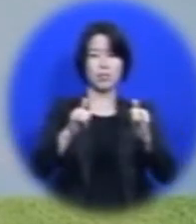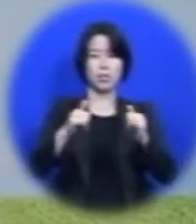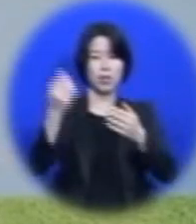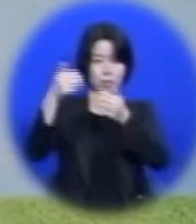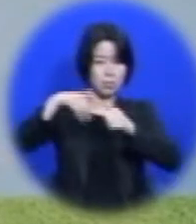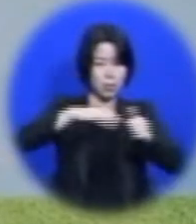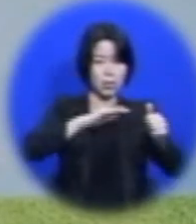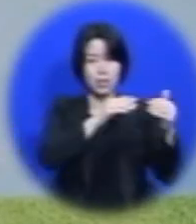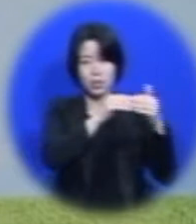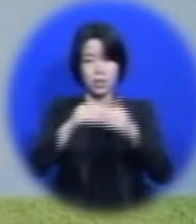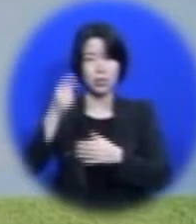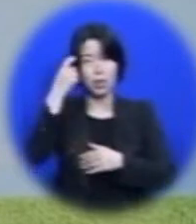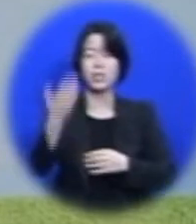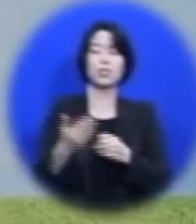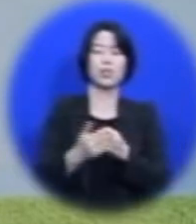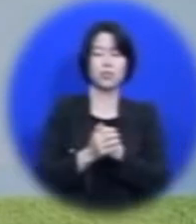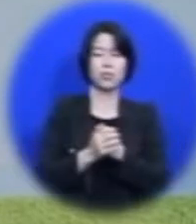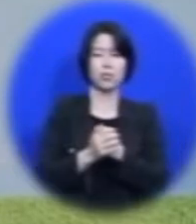인도하시다니.